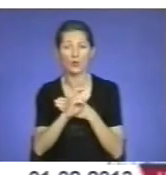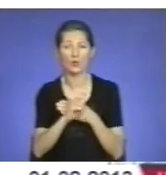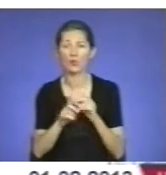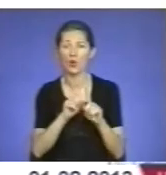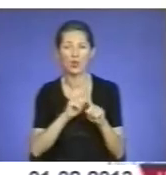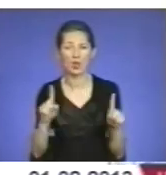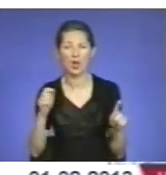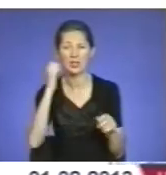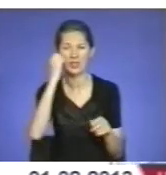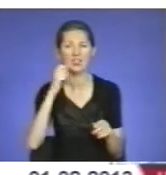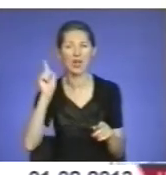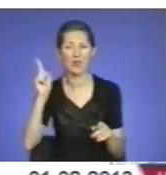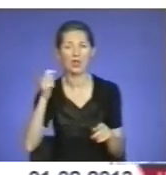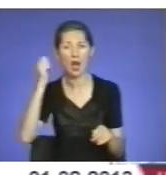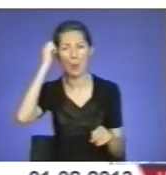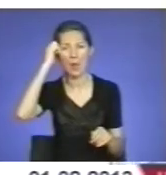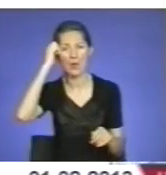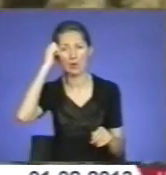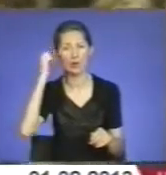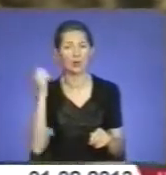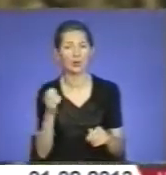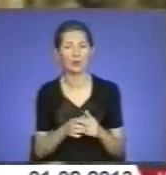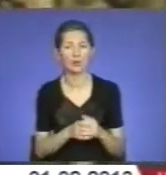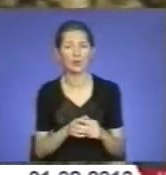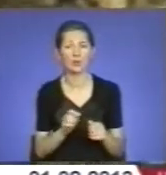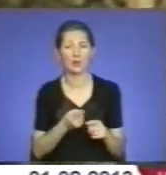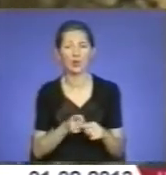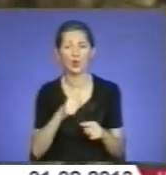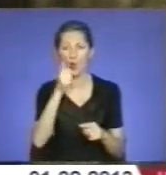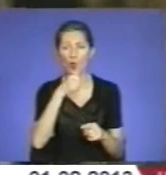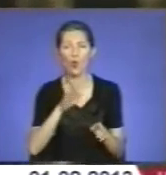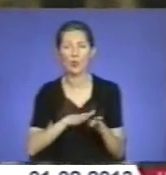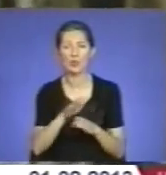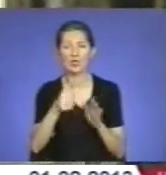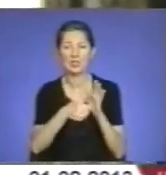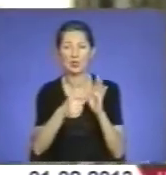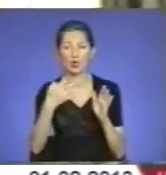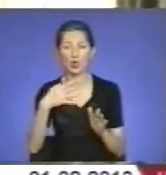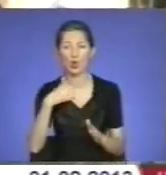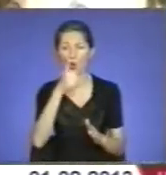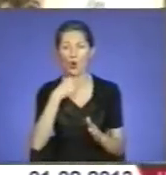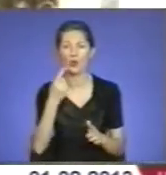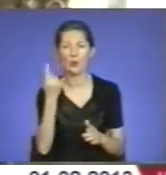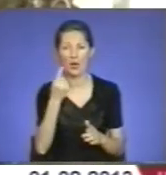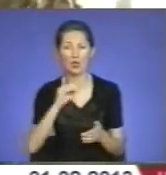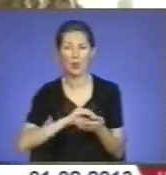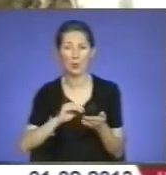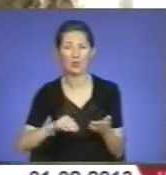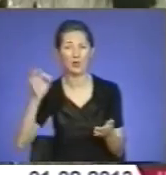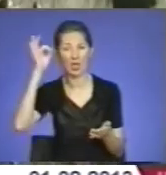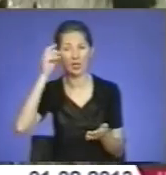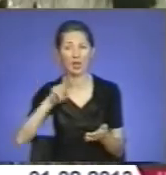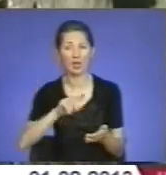сакральних пам'яток з сивої давнини. Цьогоріч виповнилося 640 років від першої писемної згадки про Язловець і